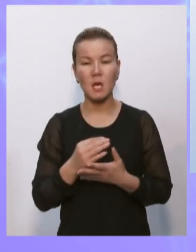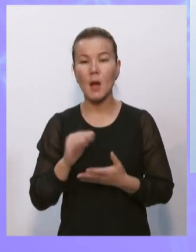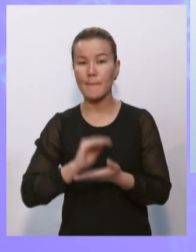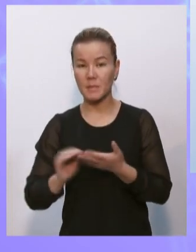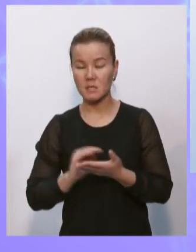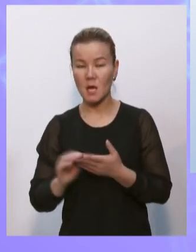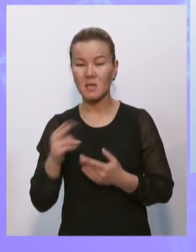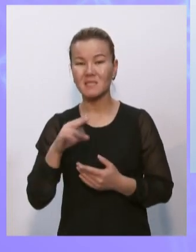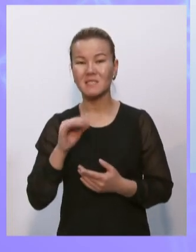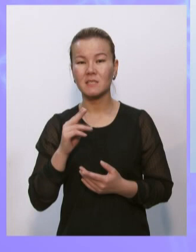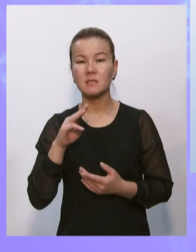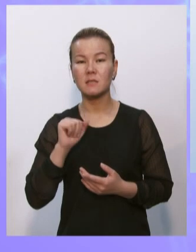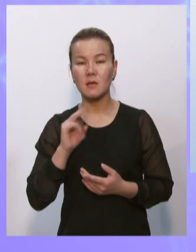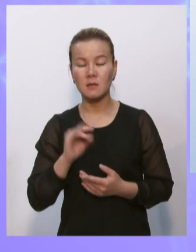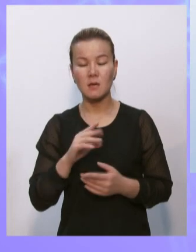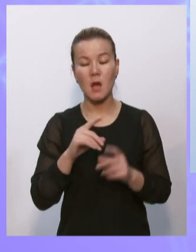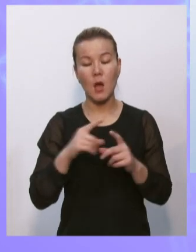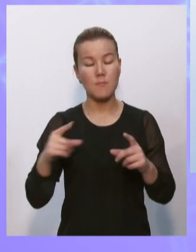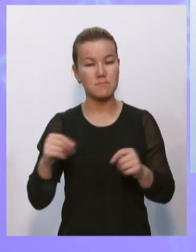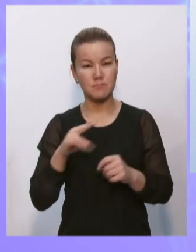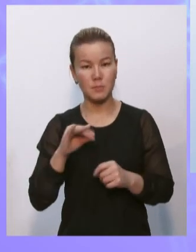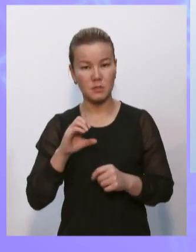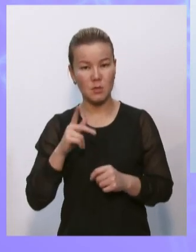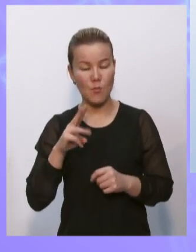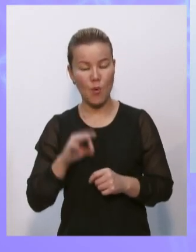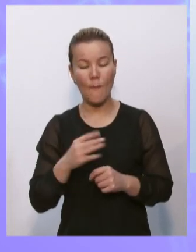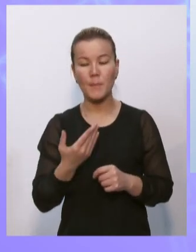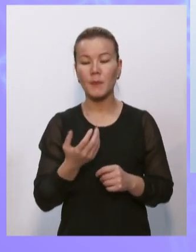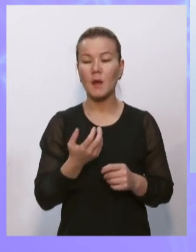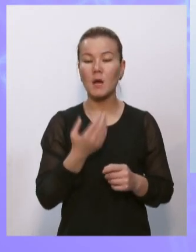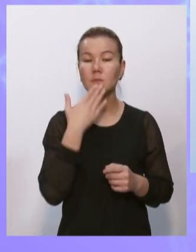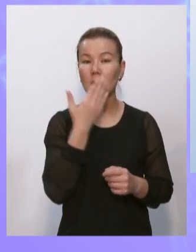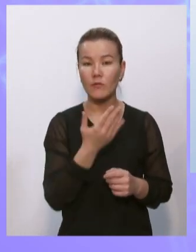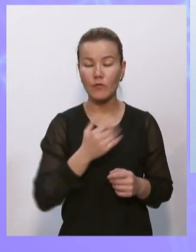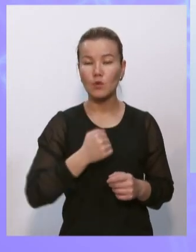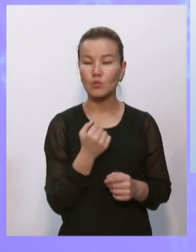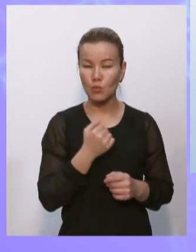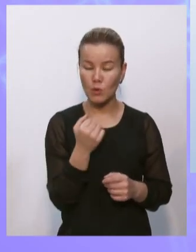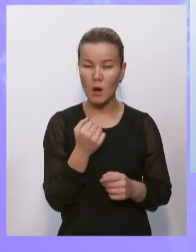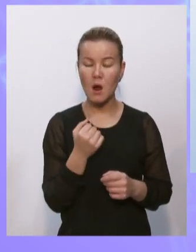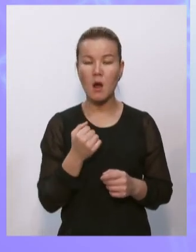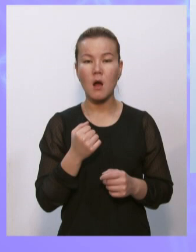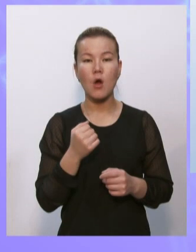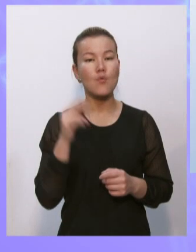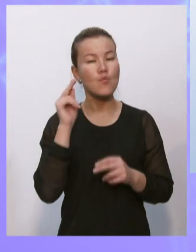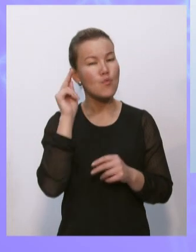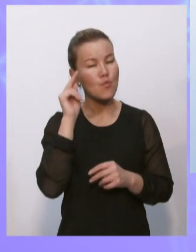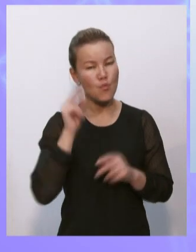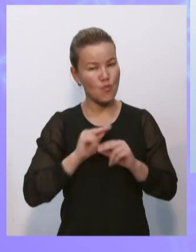Писал диктант, письмо. Спрашивал друга, учителя.